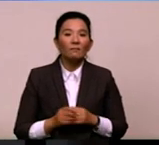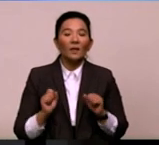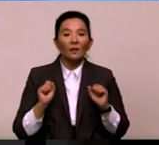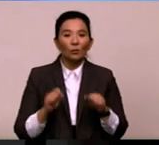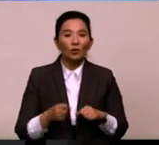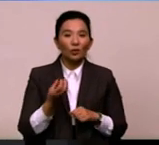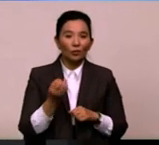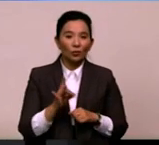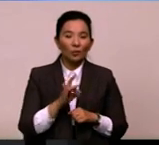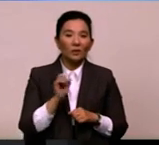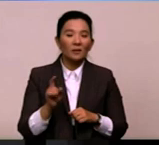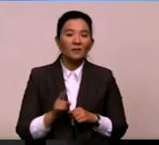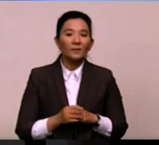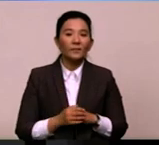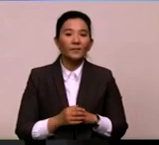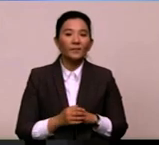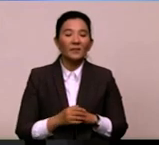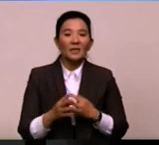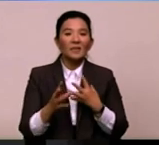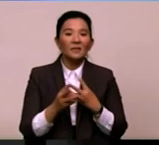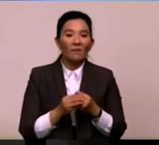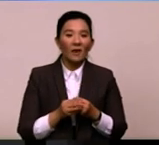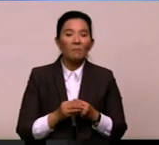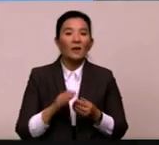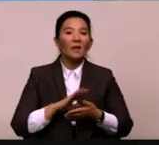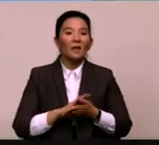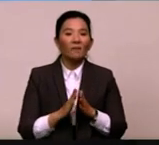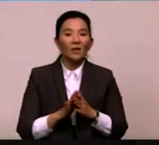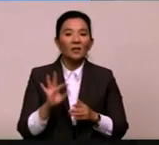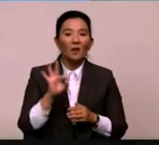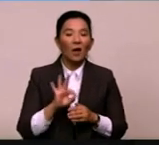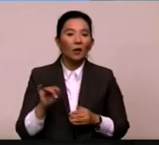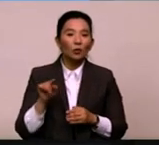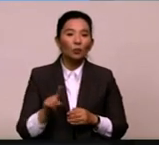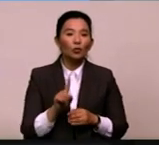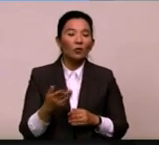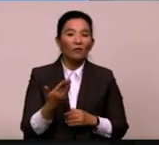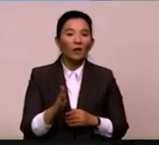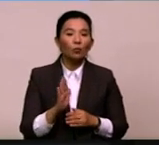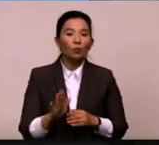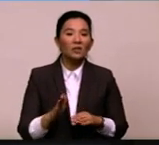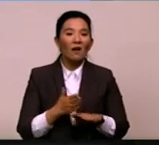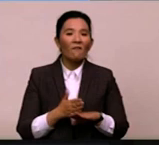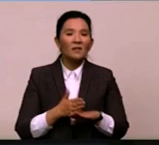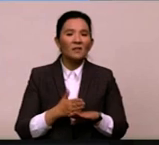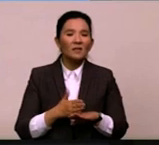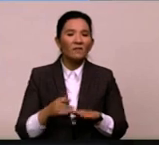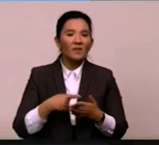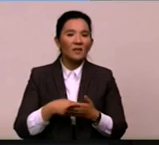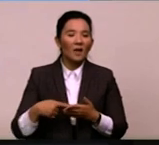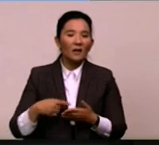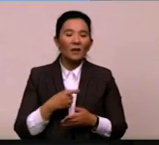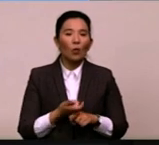Можно еще раз с вами договориться о том, что вы будете выделять наиболее